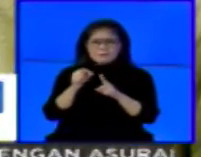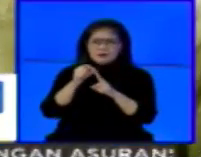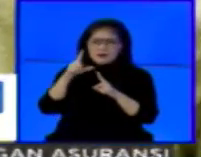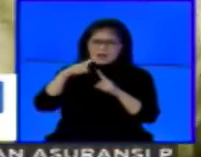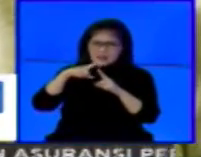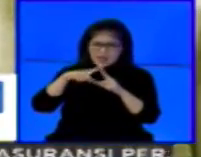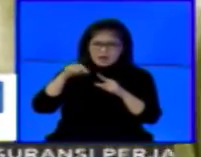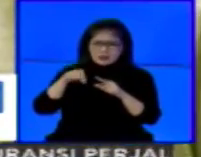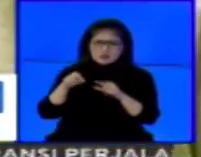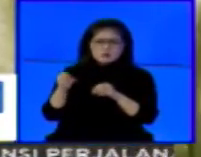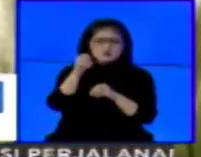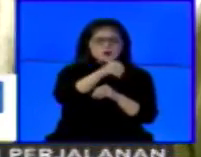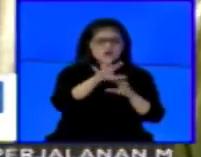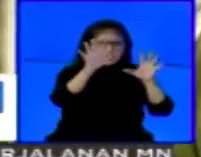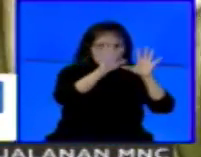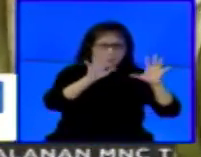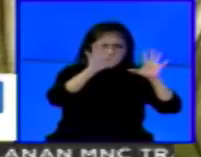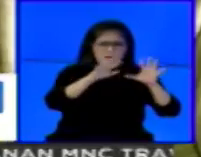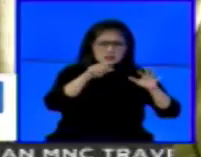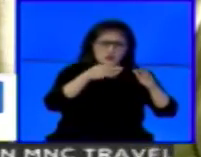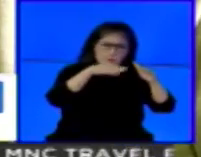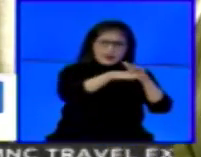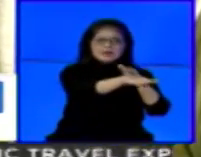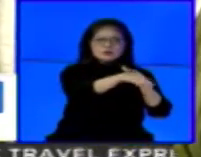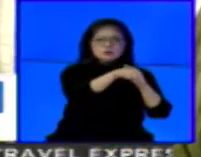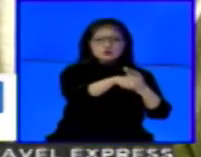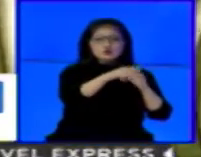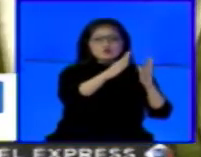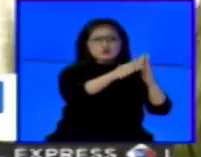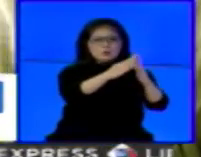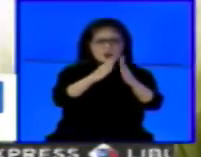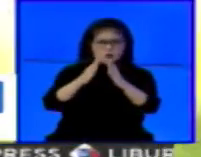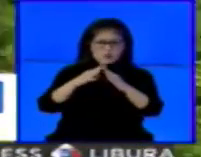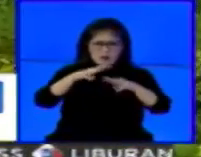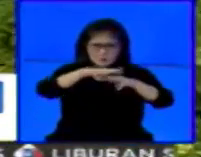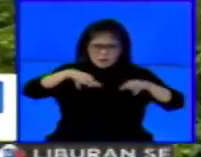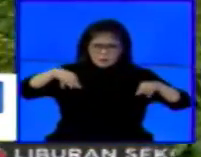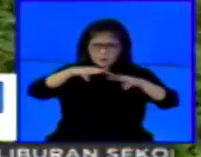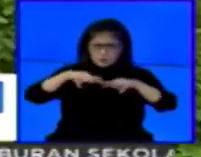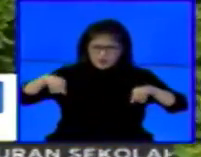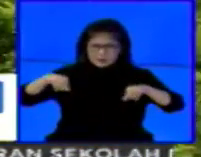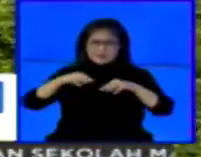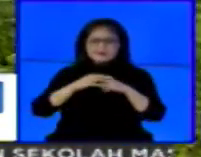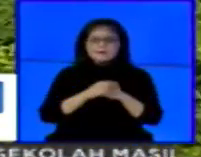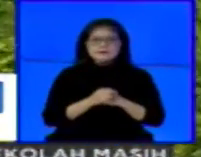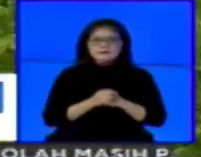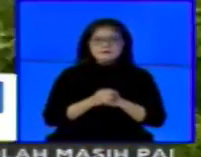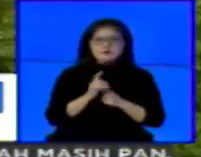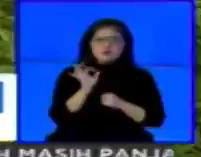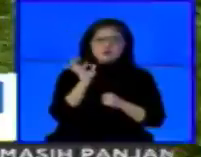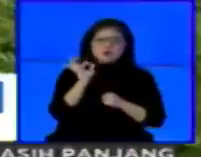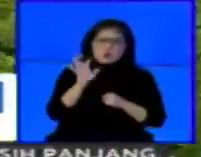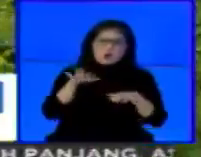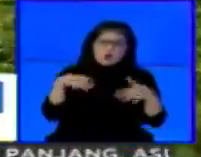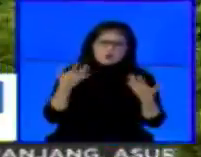di hutan, jelas otomatisnya masuk ke wilayah perkebunan perkampungan. Meski tidak berada di area